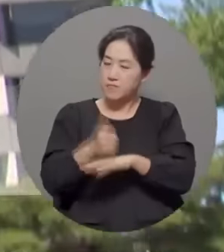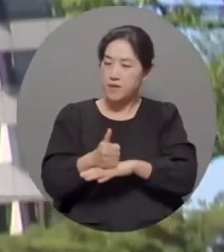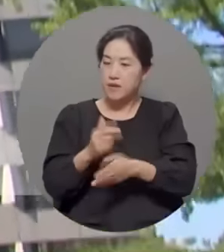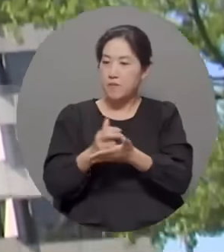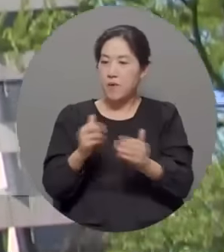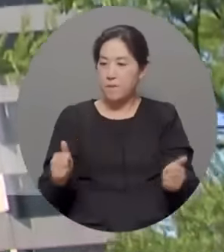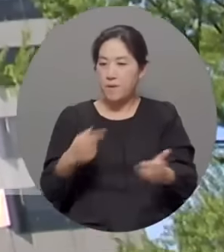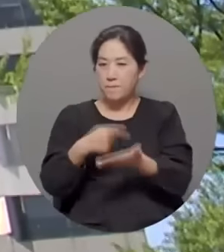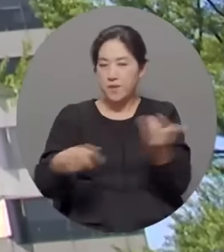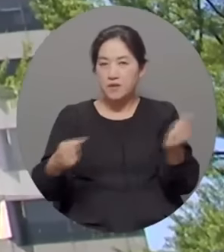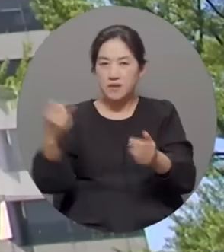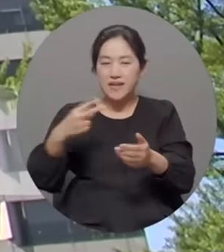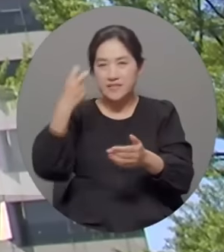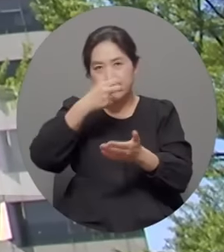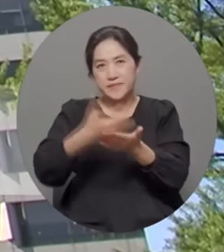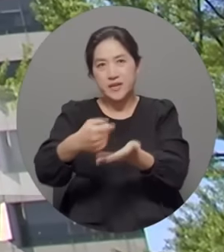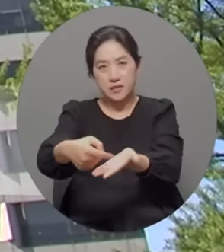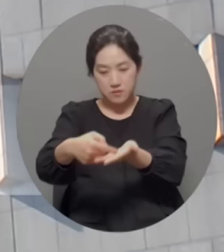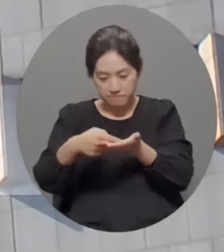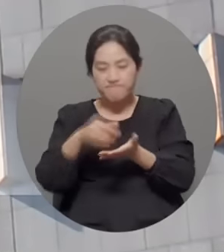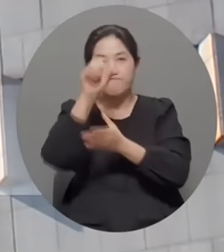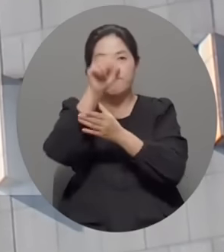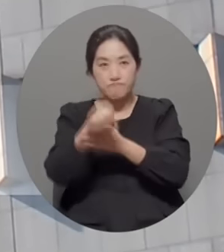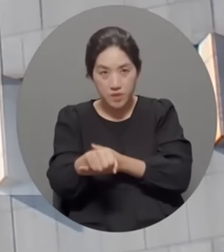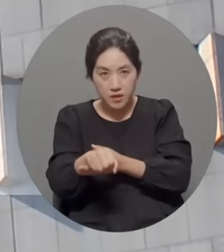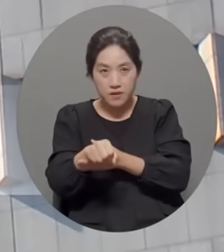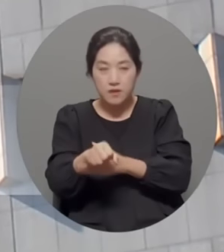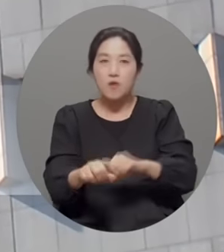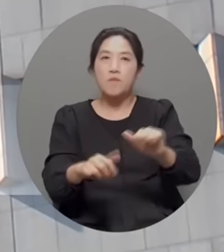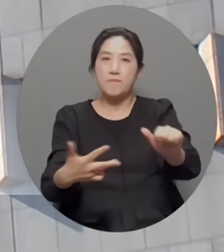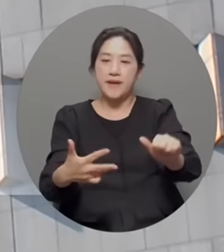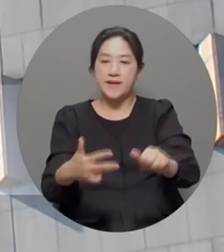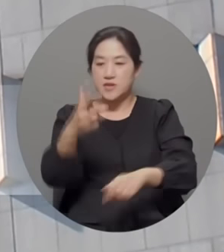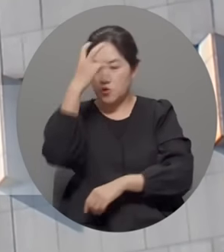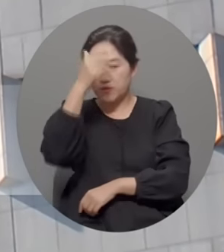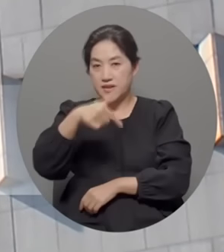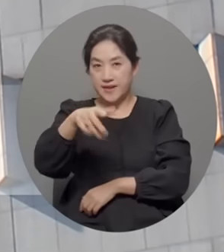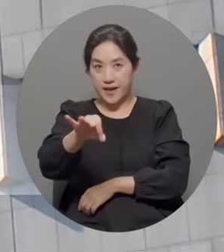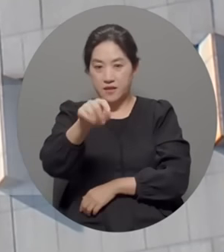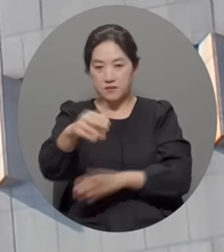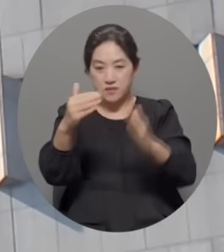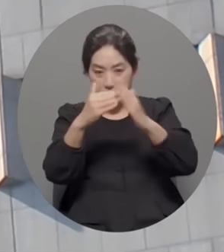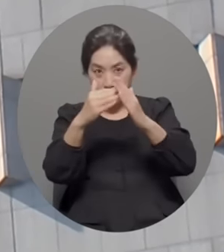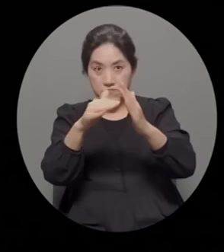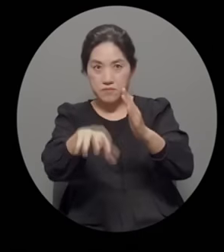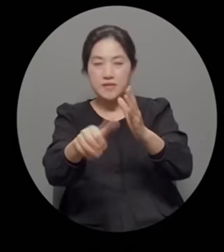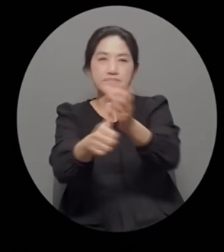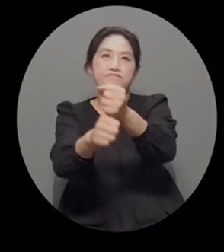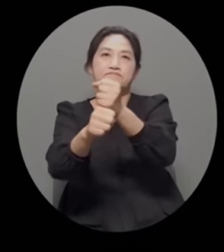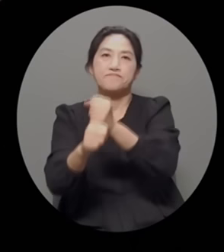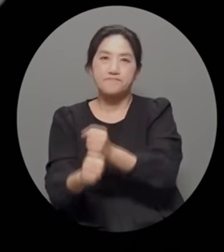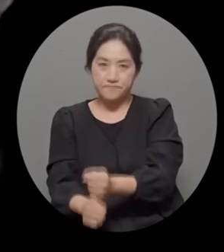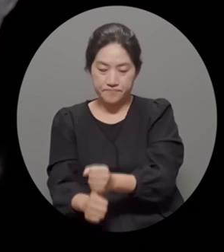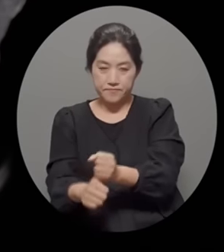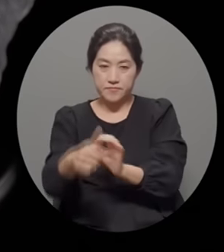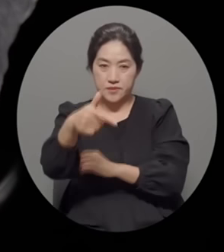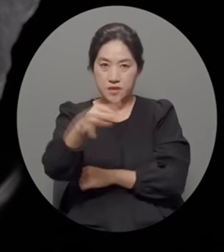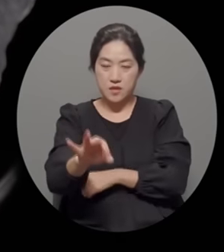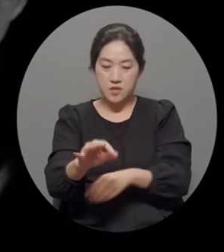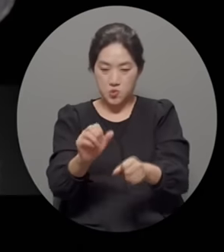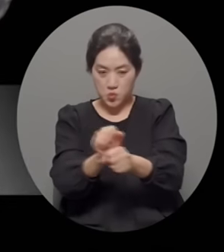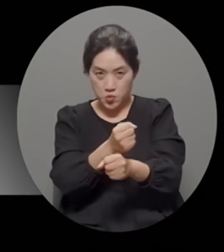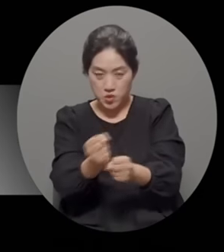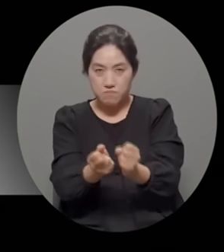재정 신청을 인용한 이후인 지난 8일 경찰은 강 씨를 주거지에서 검거했습니다. 강 씨가